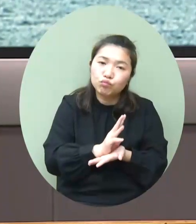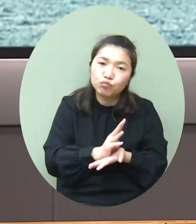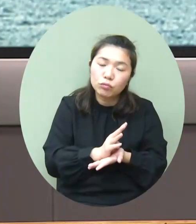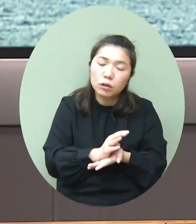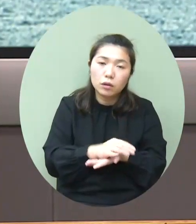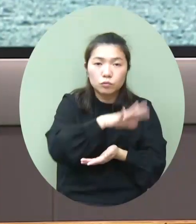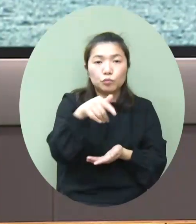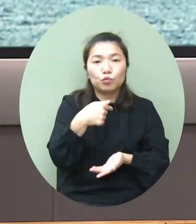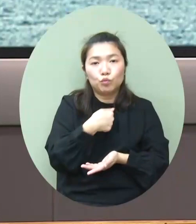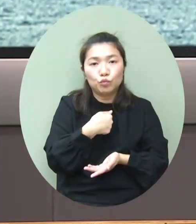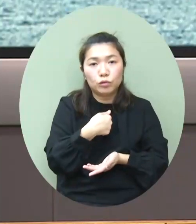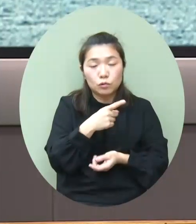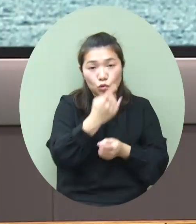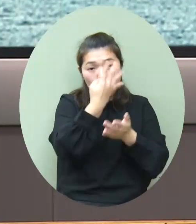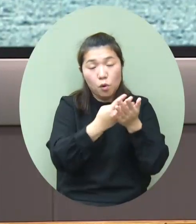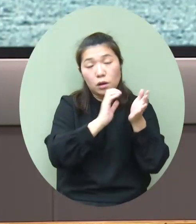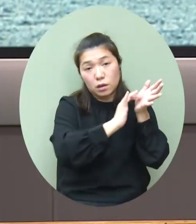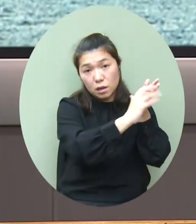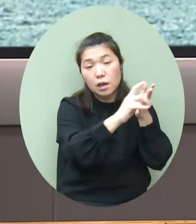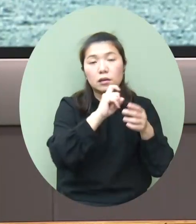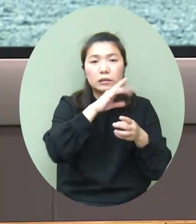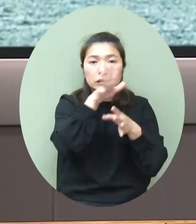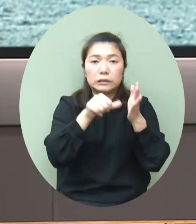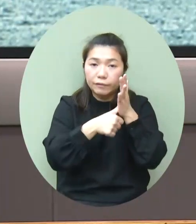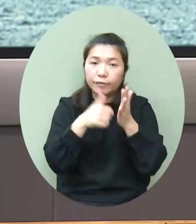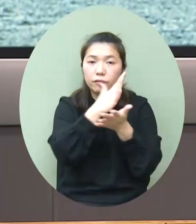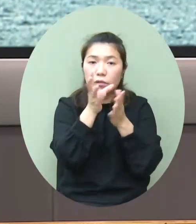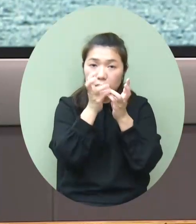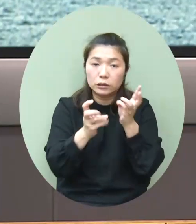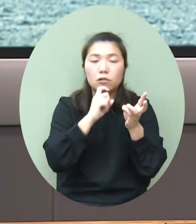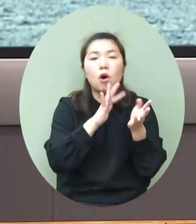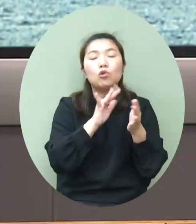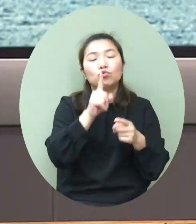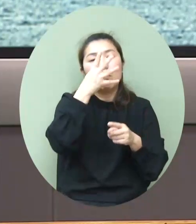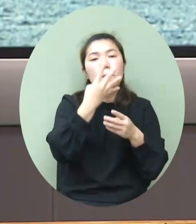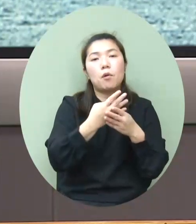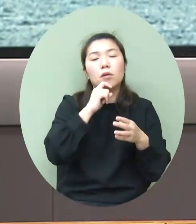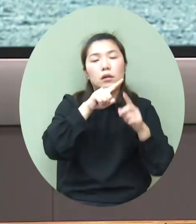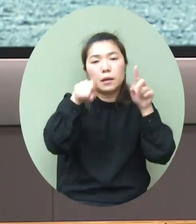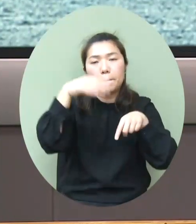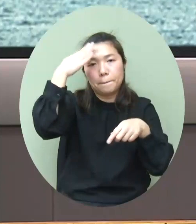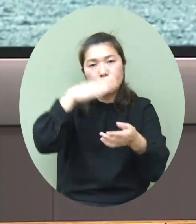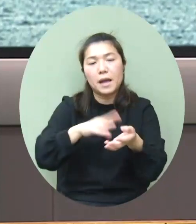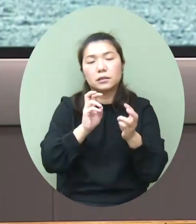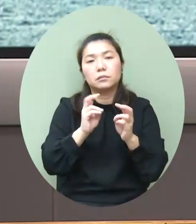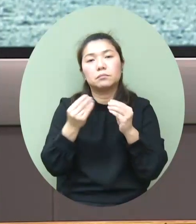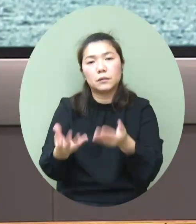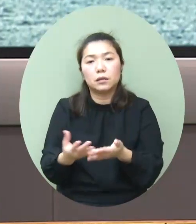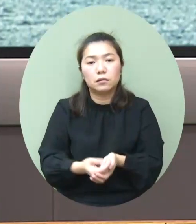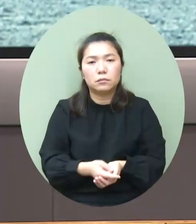会透过短讯送给他们，他们要使用平台输入自己的身份证资料就可